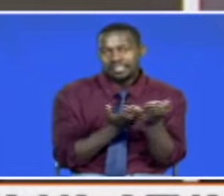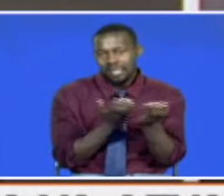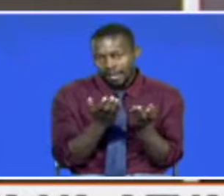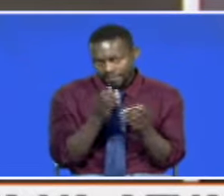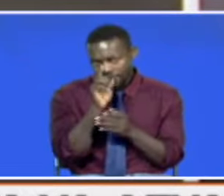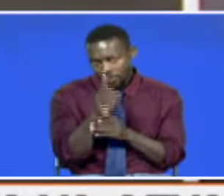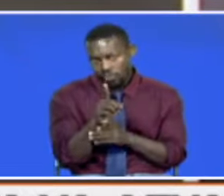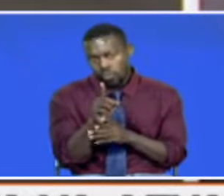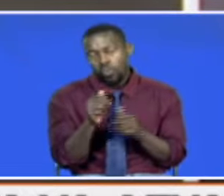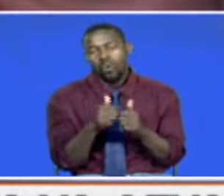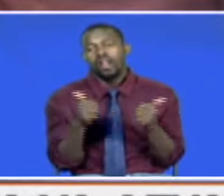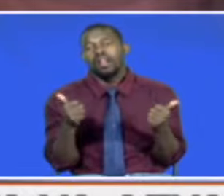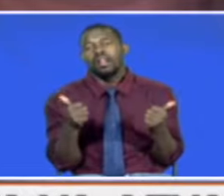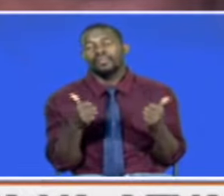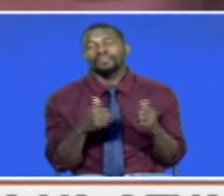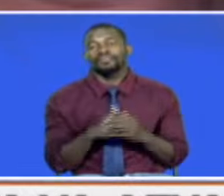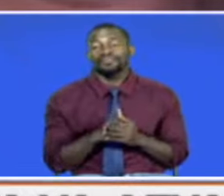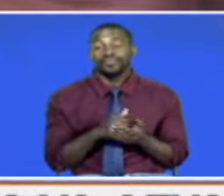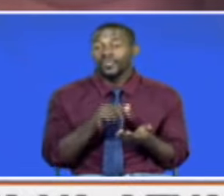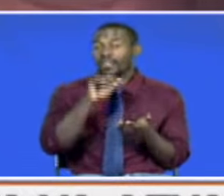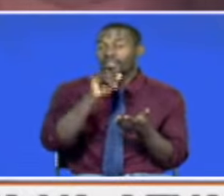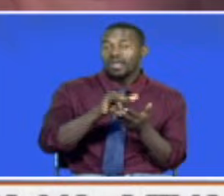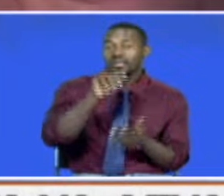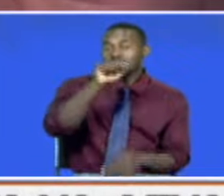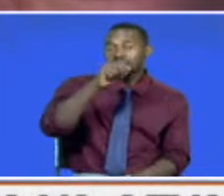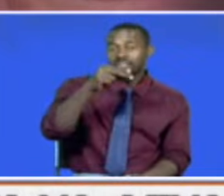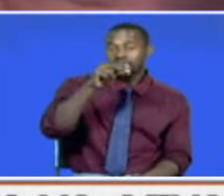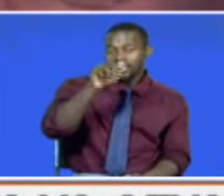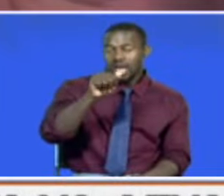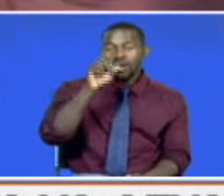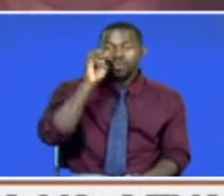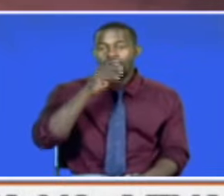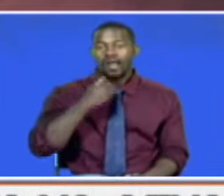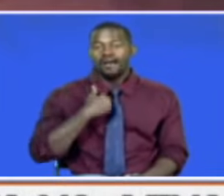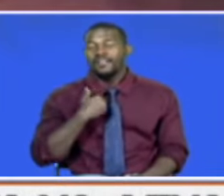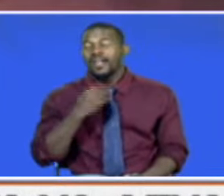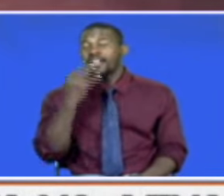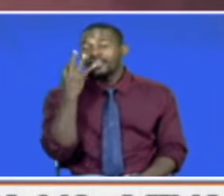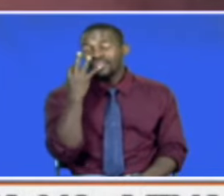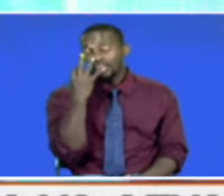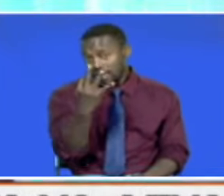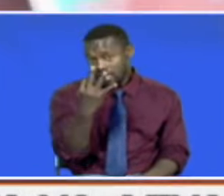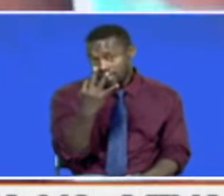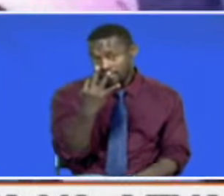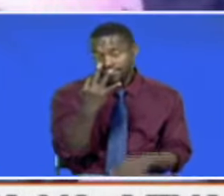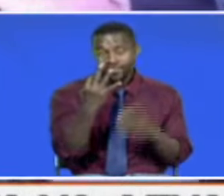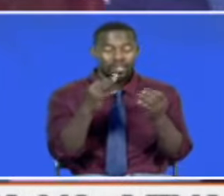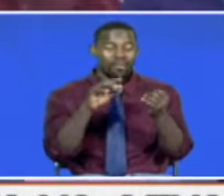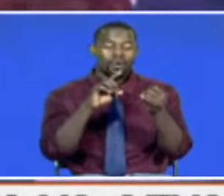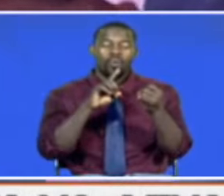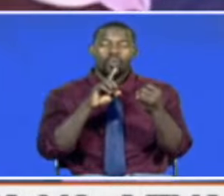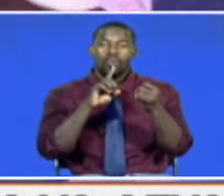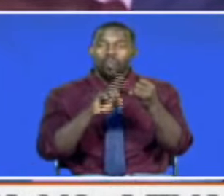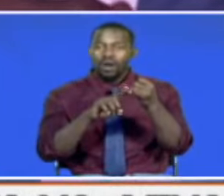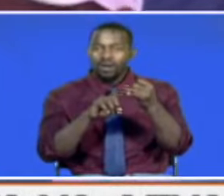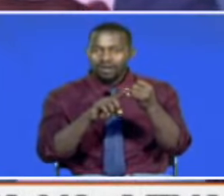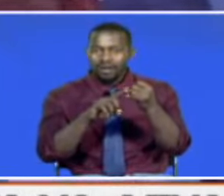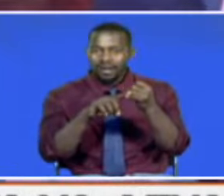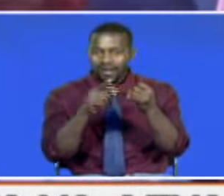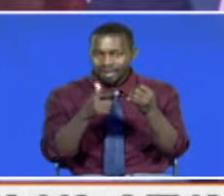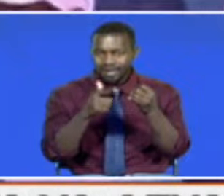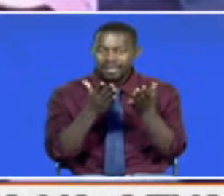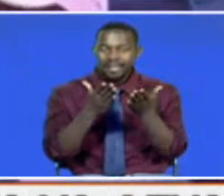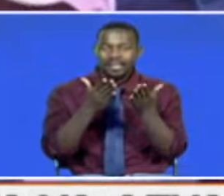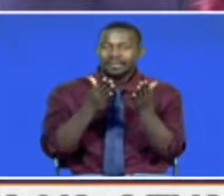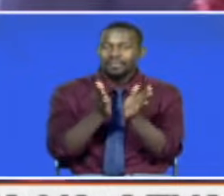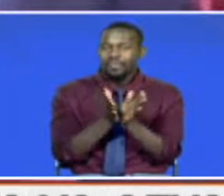na utatibiwa. Mfumo huo wa SHA utakuwa na hazina tatu maalum, yani afya ya msingi, bima ya afya kwa wote na